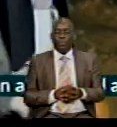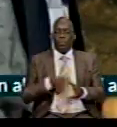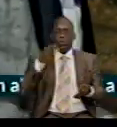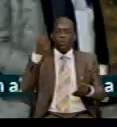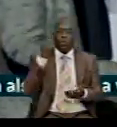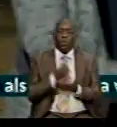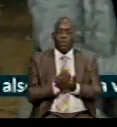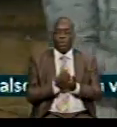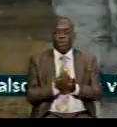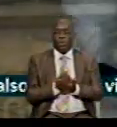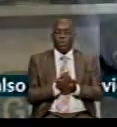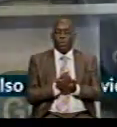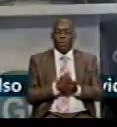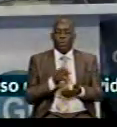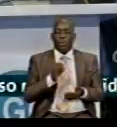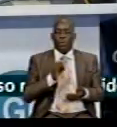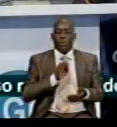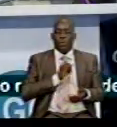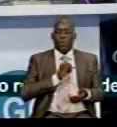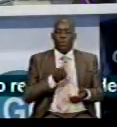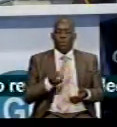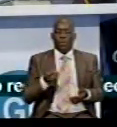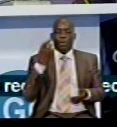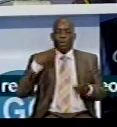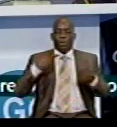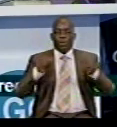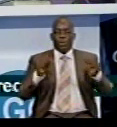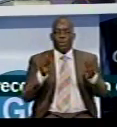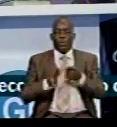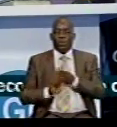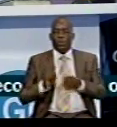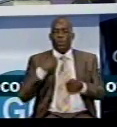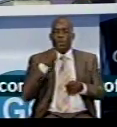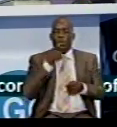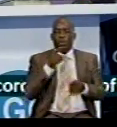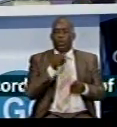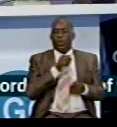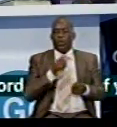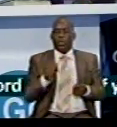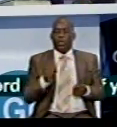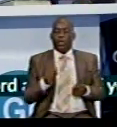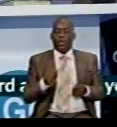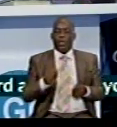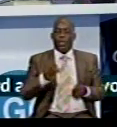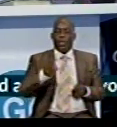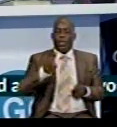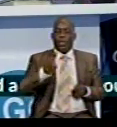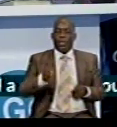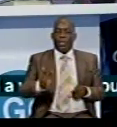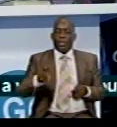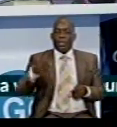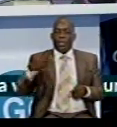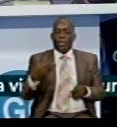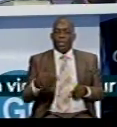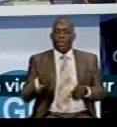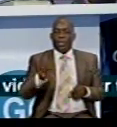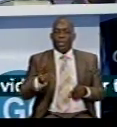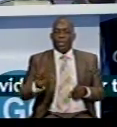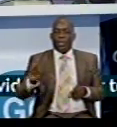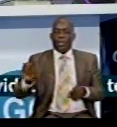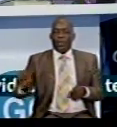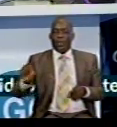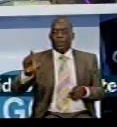I was struggling to tell you that a wheelchair is up. It has left from crutches